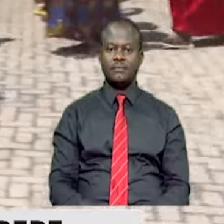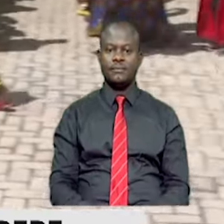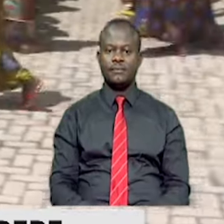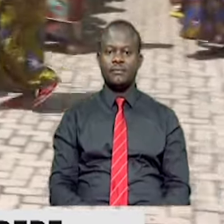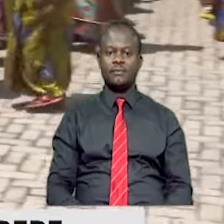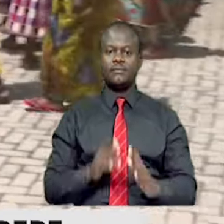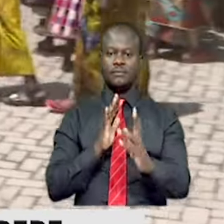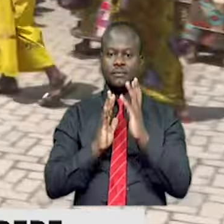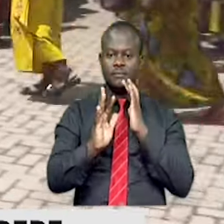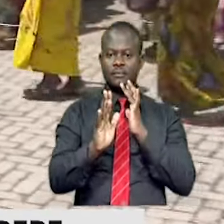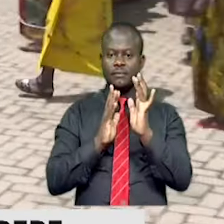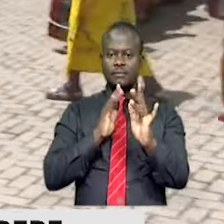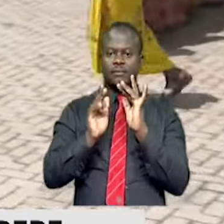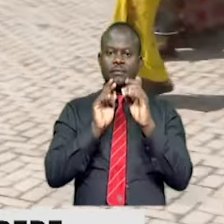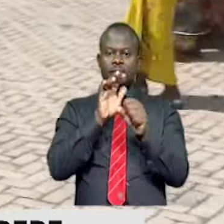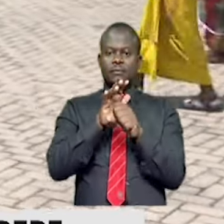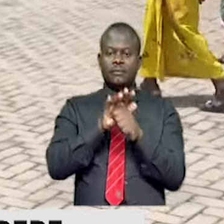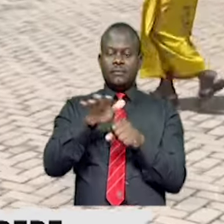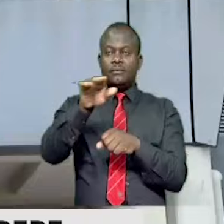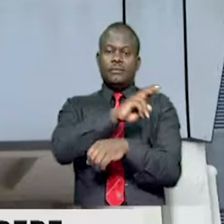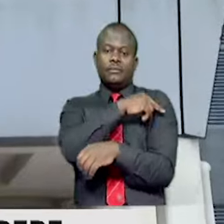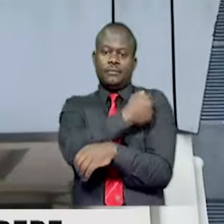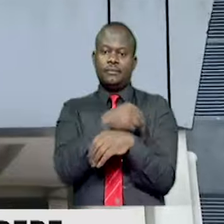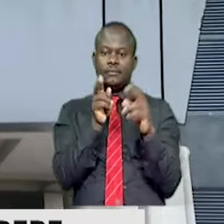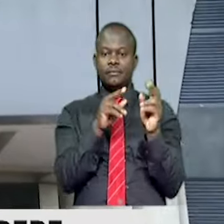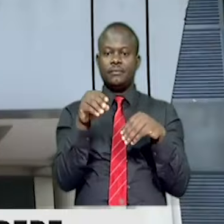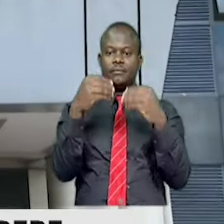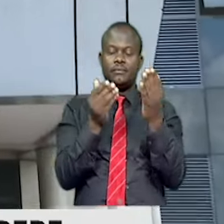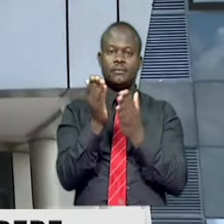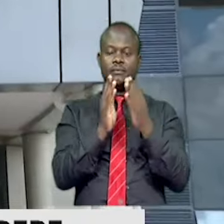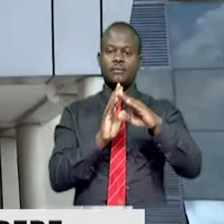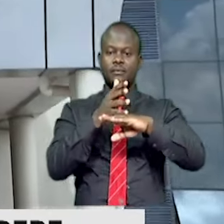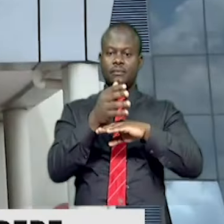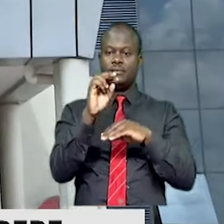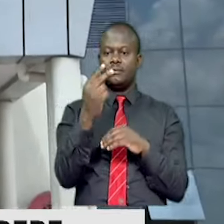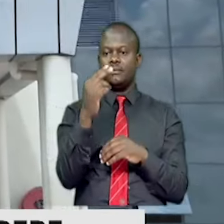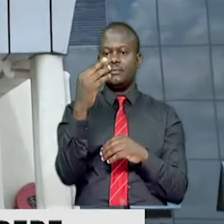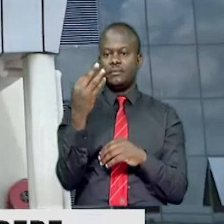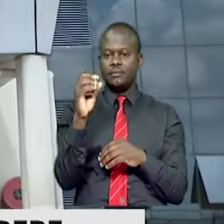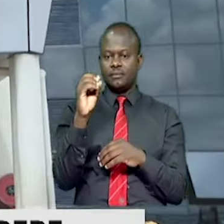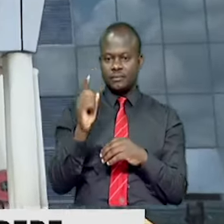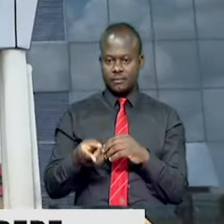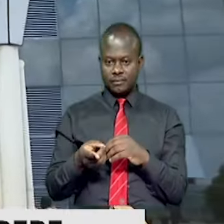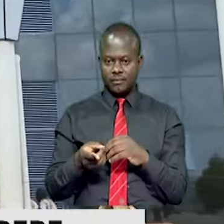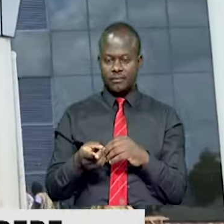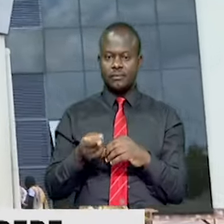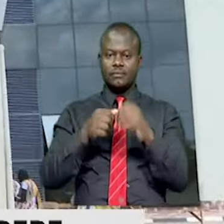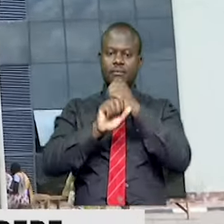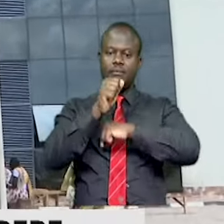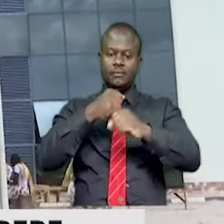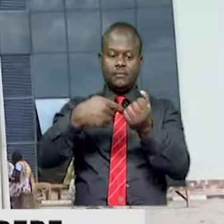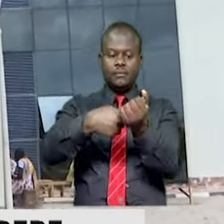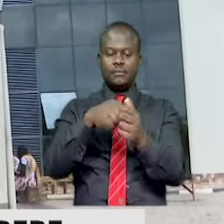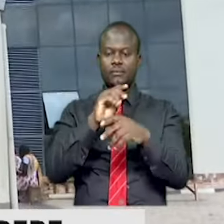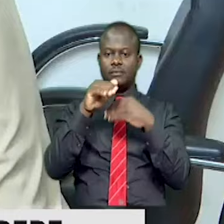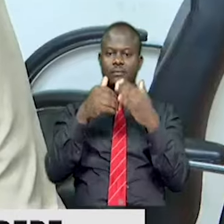Urujya n'uruza rwari rwose kuri ibi bitaro bya Gatunda bisanzwe bitanga serivisi ku barenga 230,000. Iki gikorwa cyo kuvura